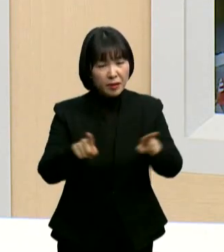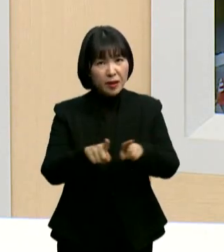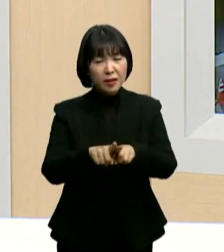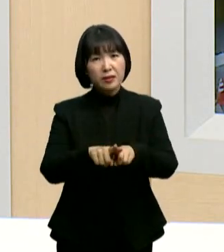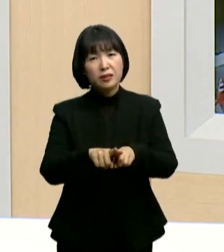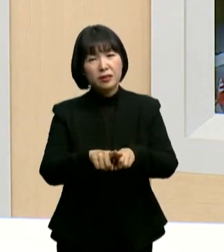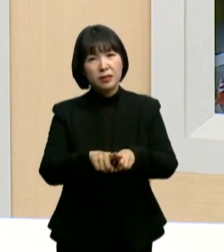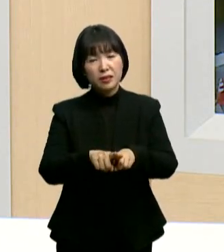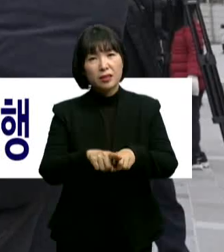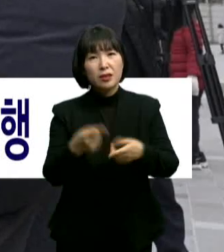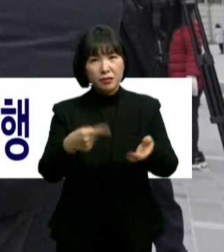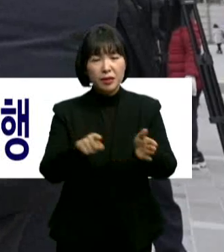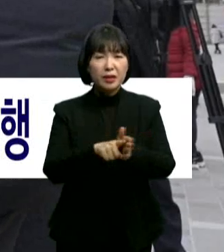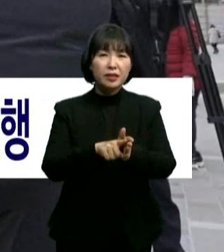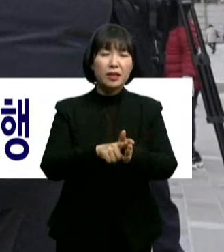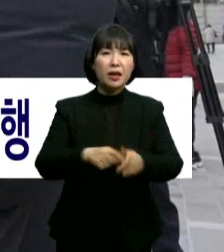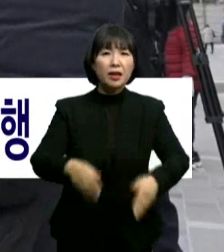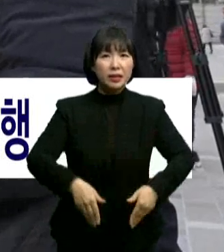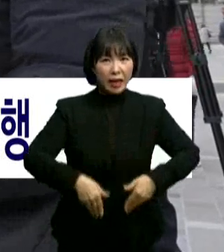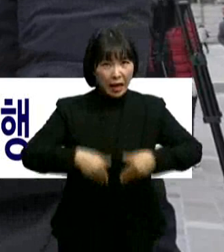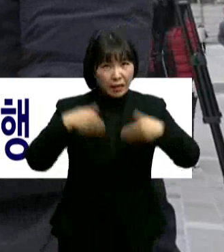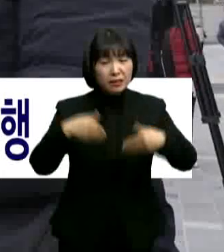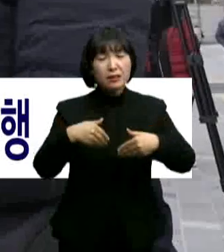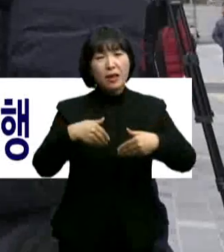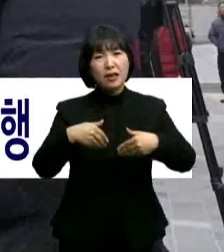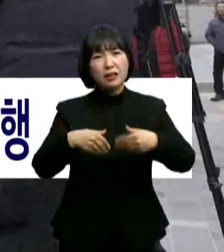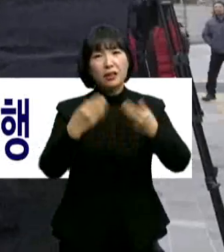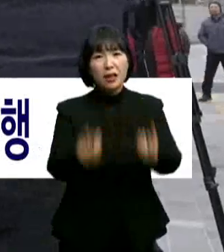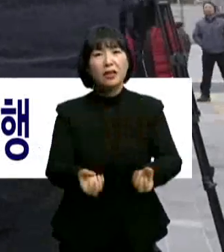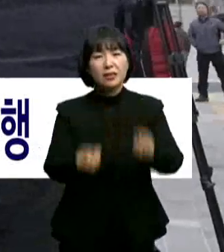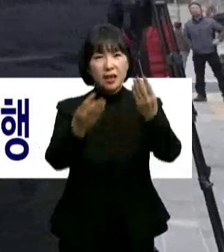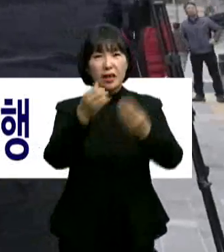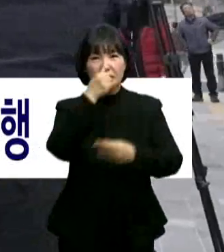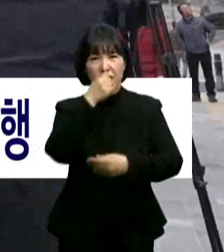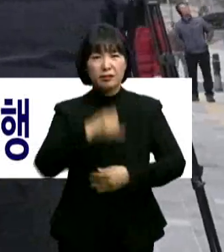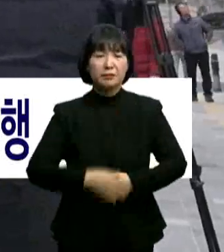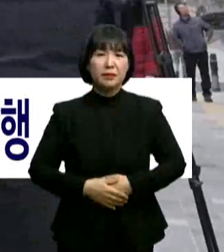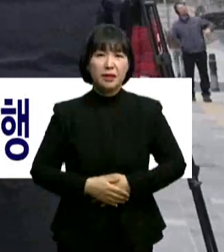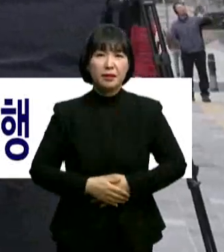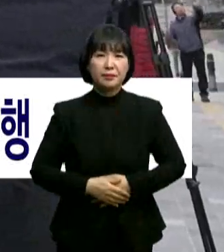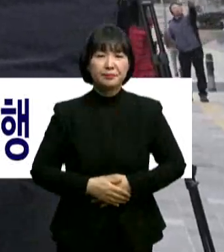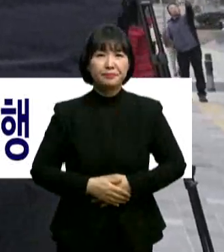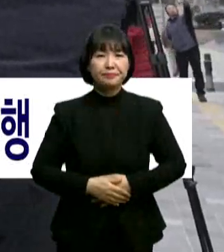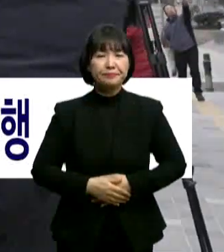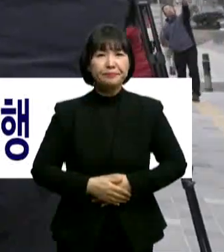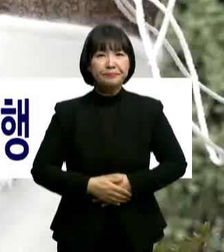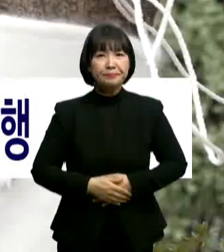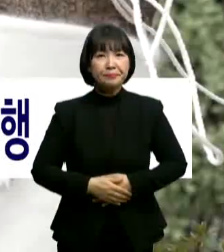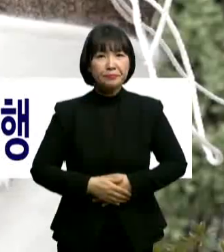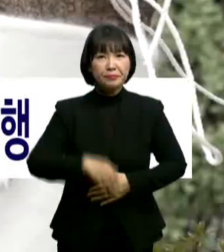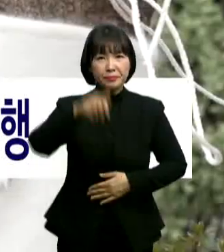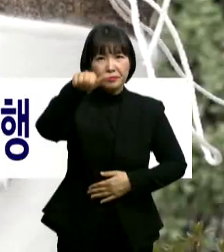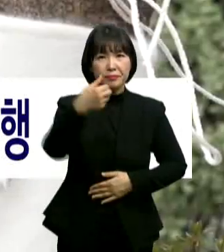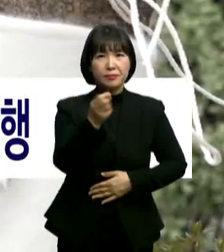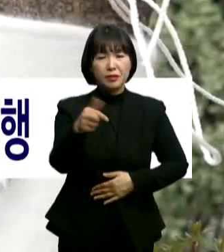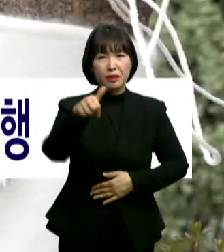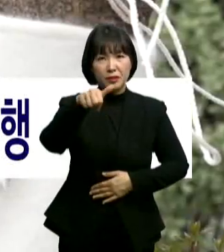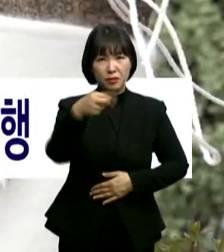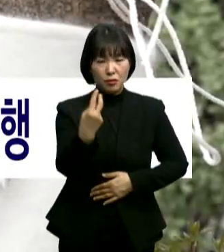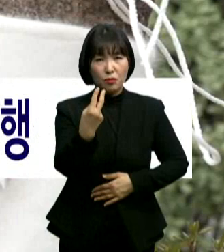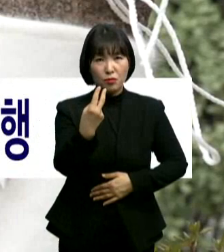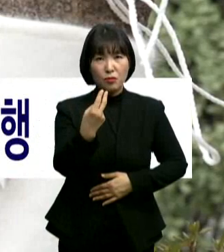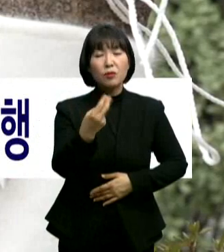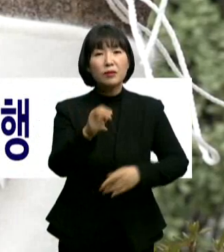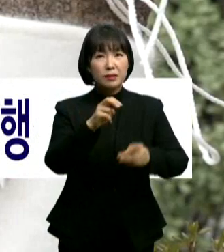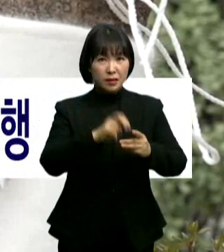손길과 마을 곳곳에서 따뜻한 연말 행사가 있어 소개하고자 하는데요 먼저 광교동 주민 자체에서는